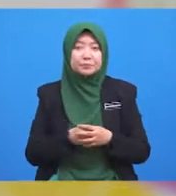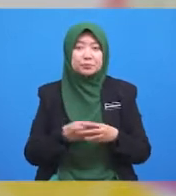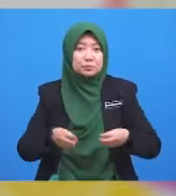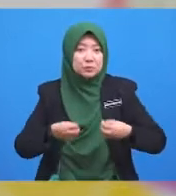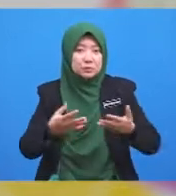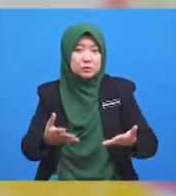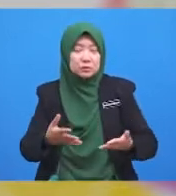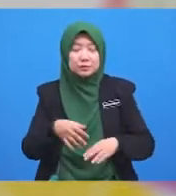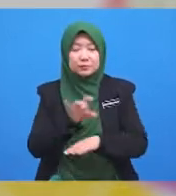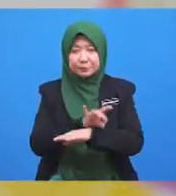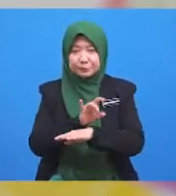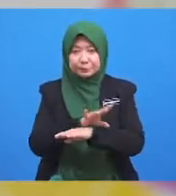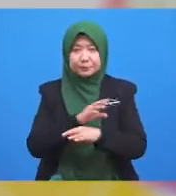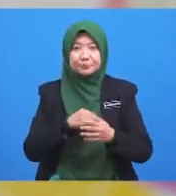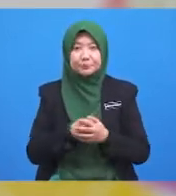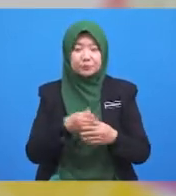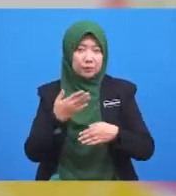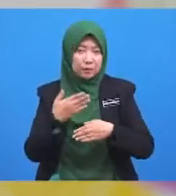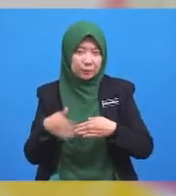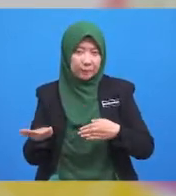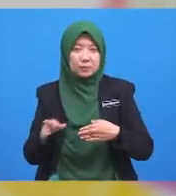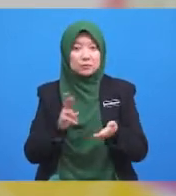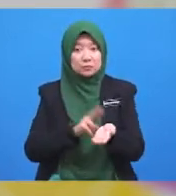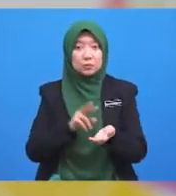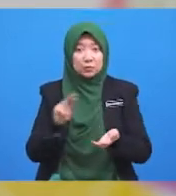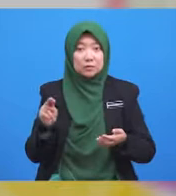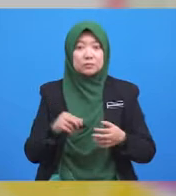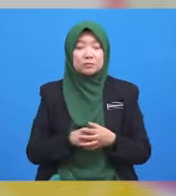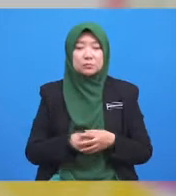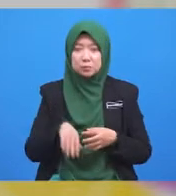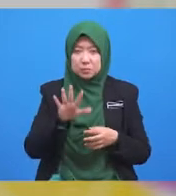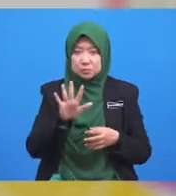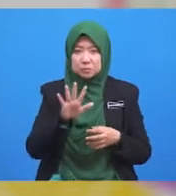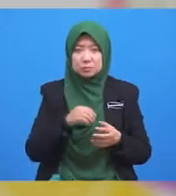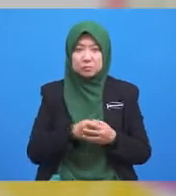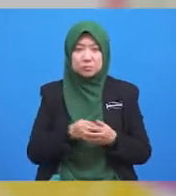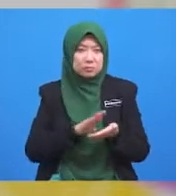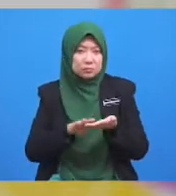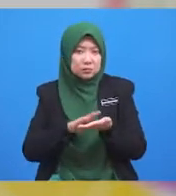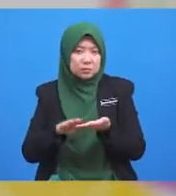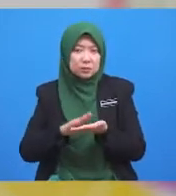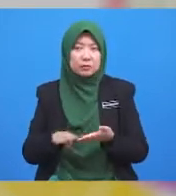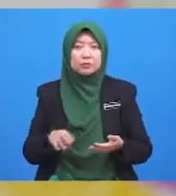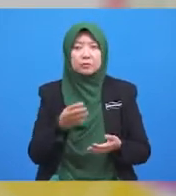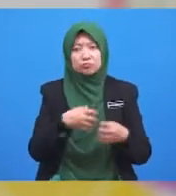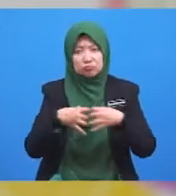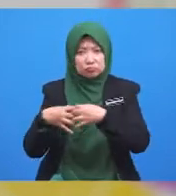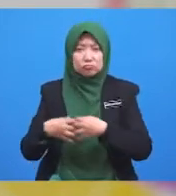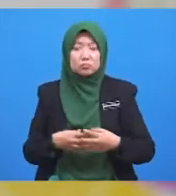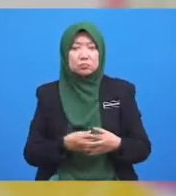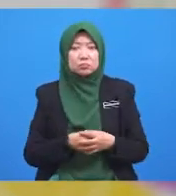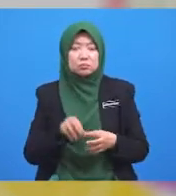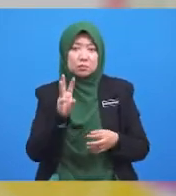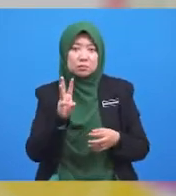Memberikan khidmat nasihat penjagaan selepas rawatan. 5. Bersihkan aksesori mesin.